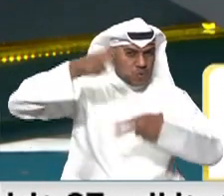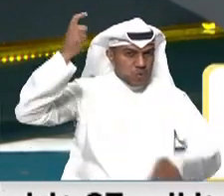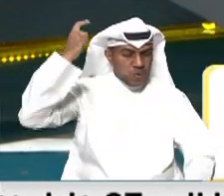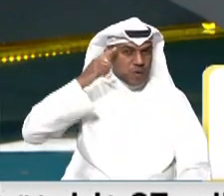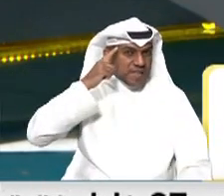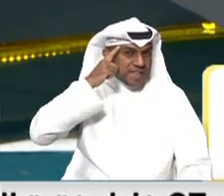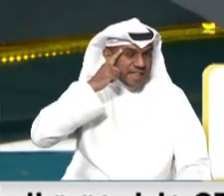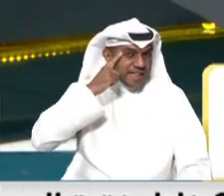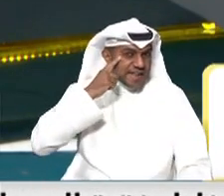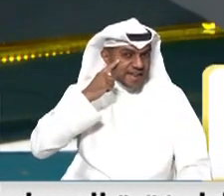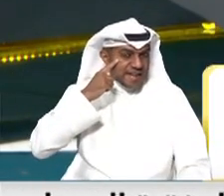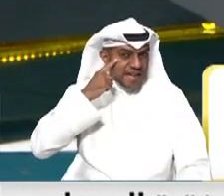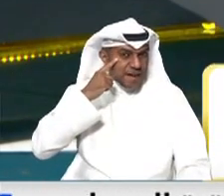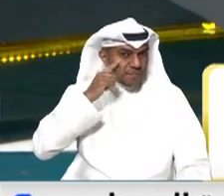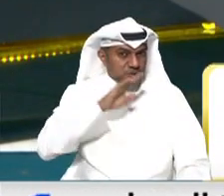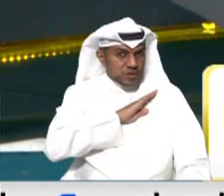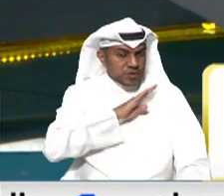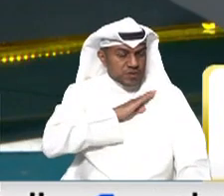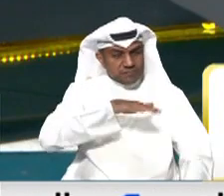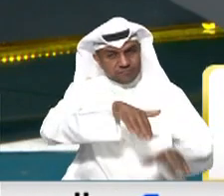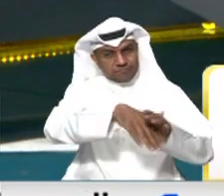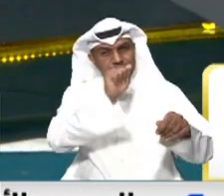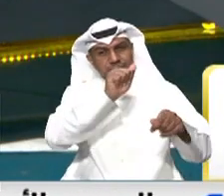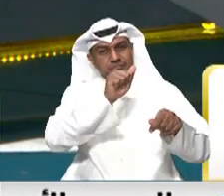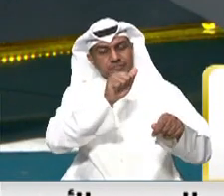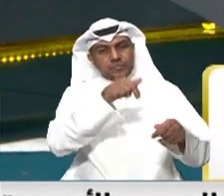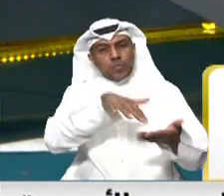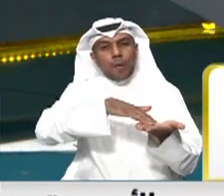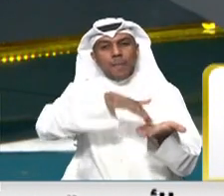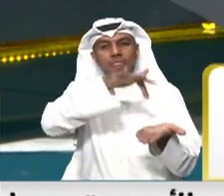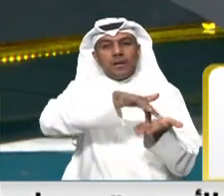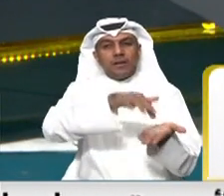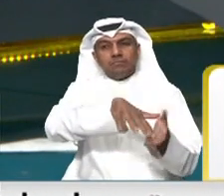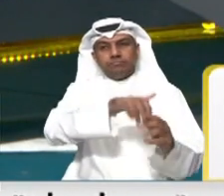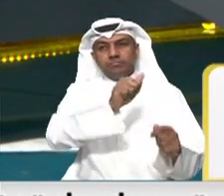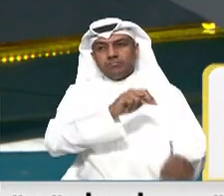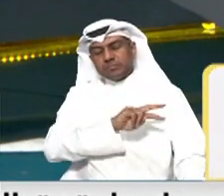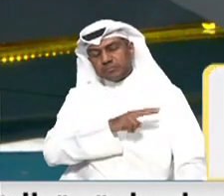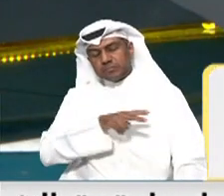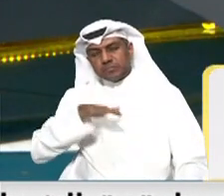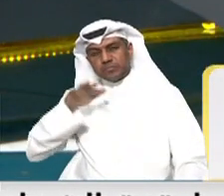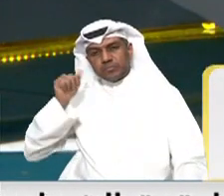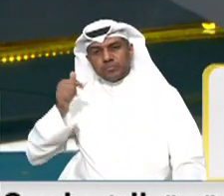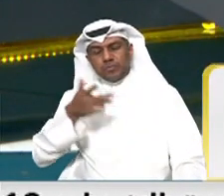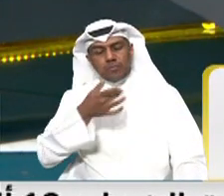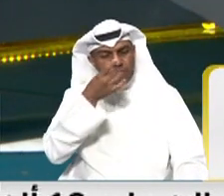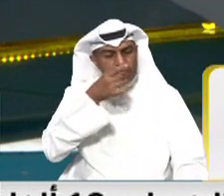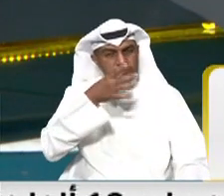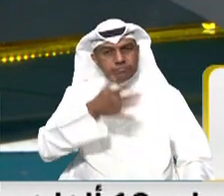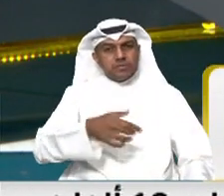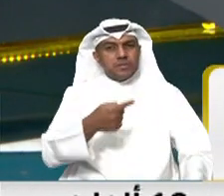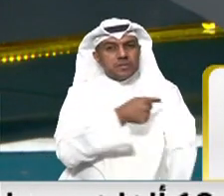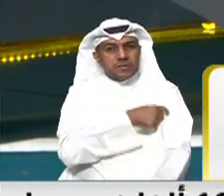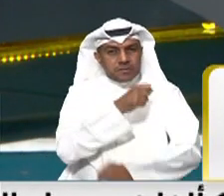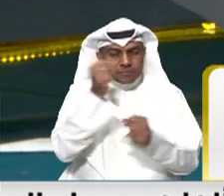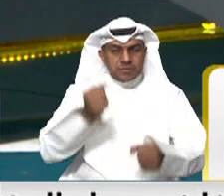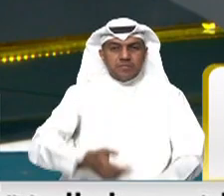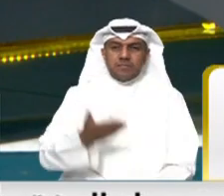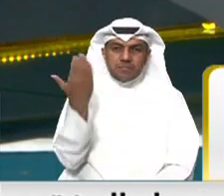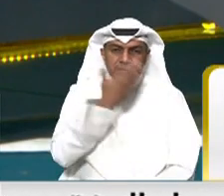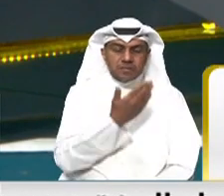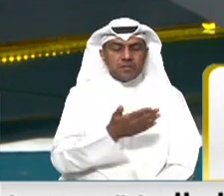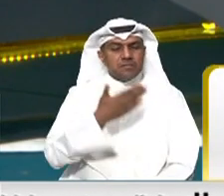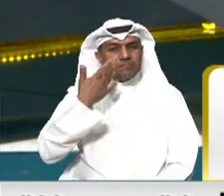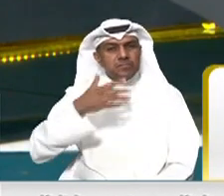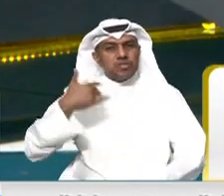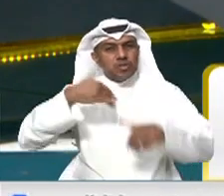الماضي نعم ورصدت ايضا الصور الاضرار التي الحقها العدوان بالمباني والمراكز الطبيه والمدارس ناهيك